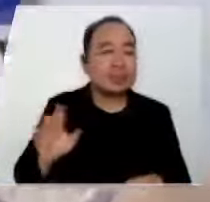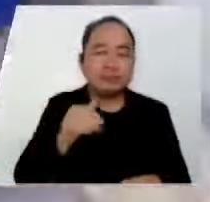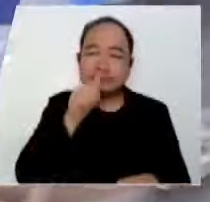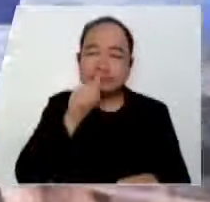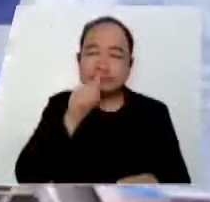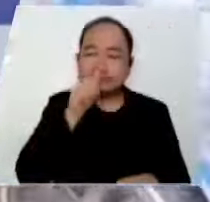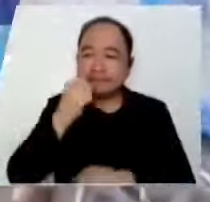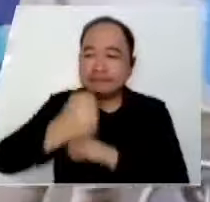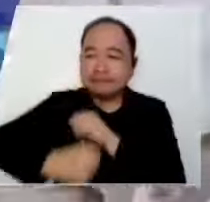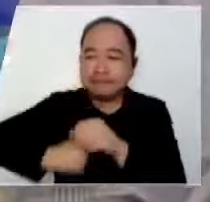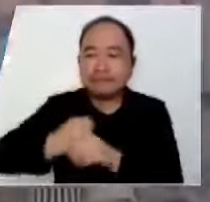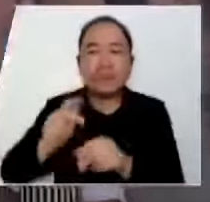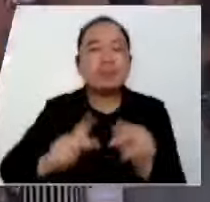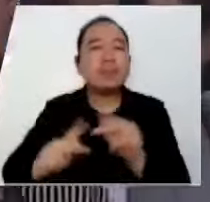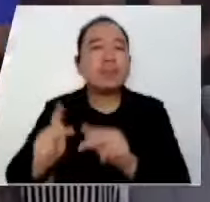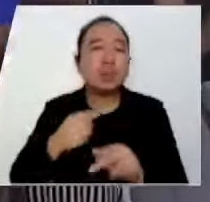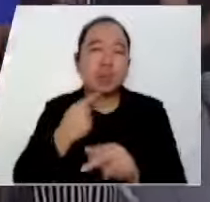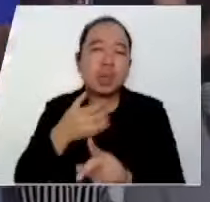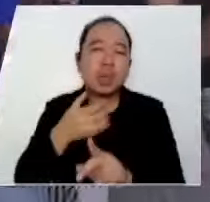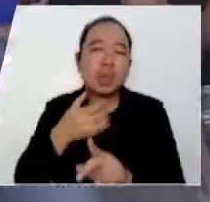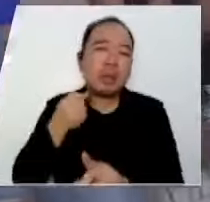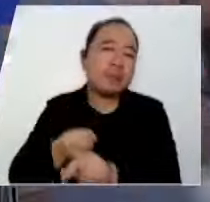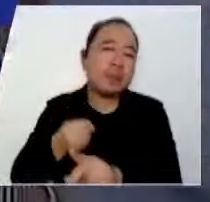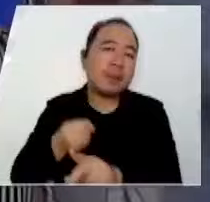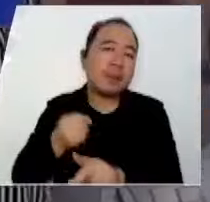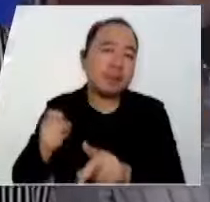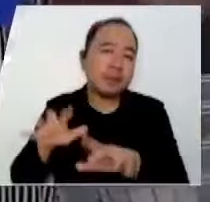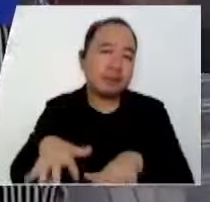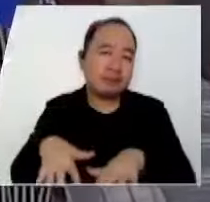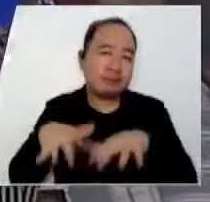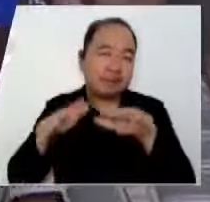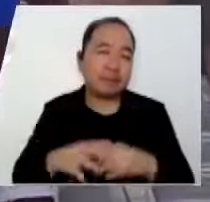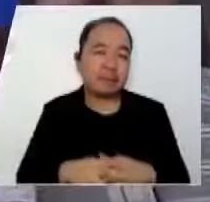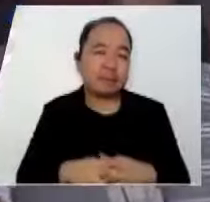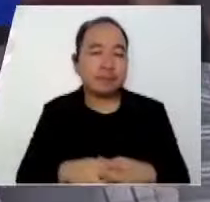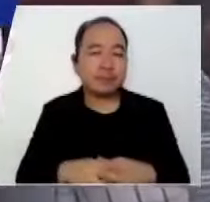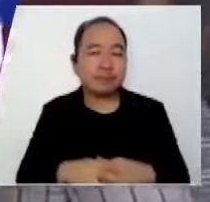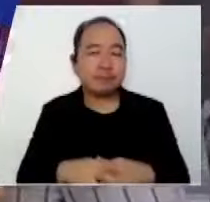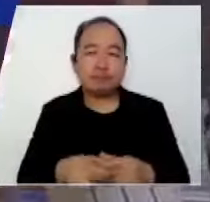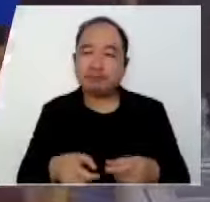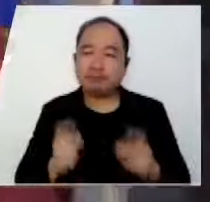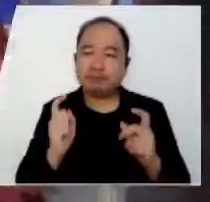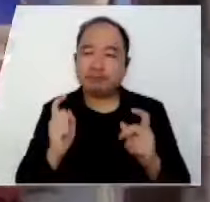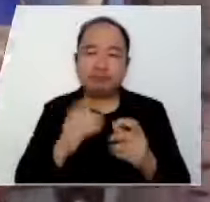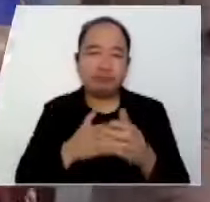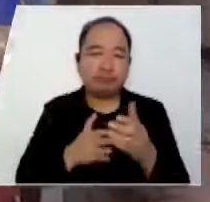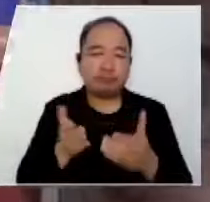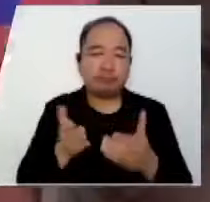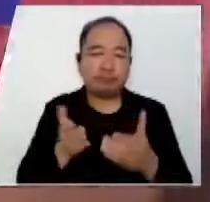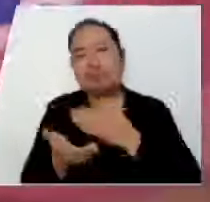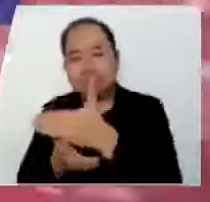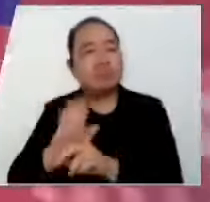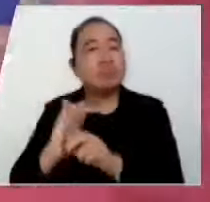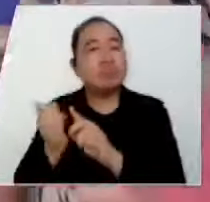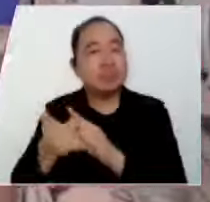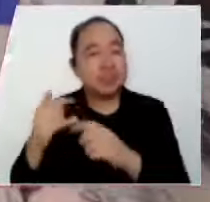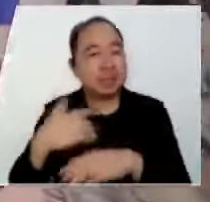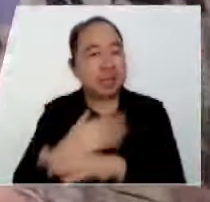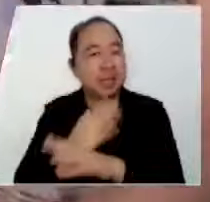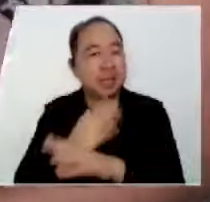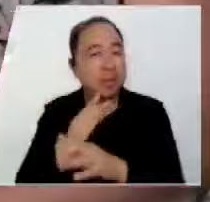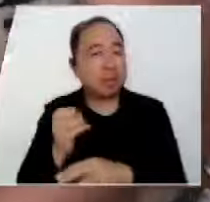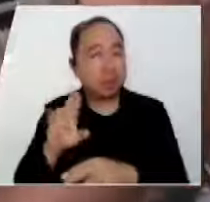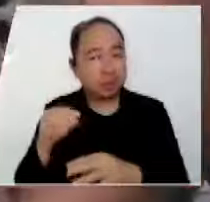residenteng naapektuhan ng baha. Kaya't agad tayong nagtungo sa Nabunturan sa Davao de Oro para maghatid ng tulong.